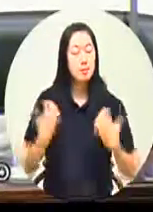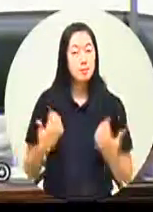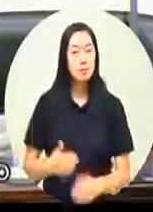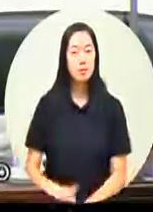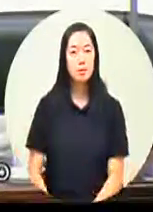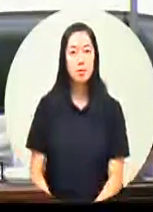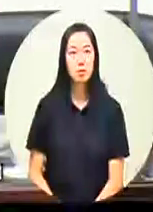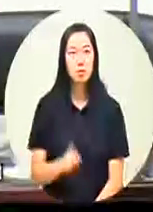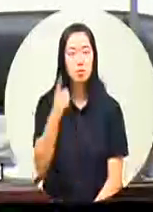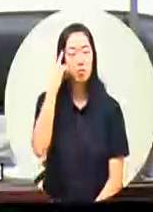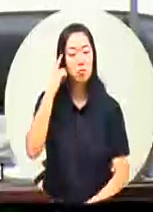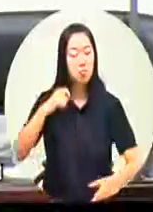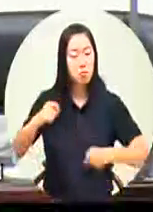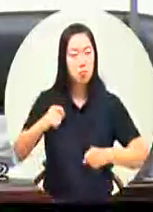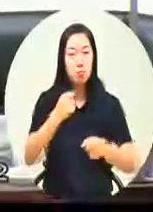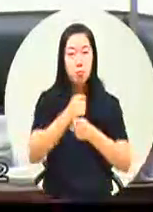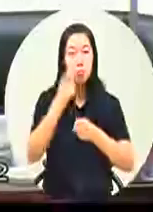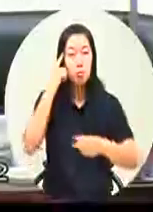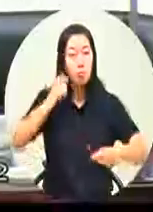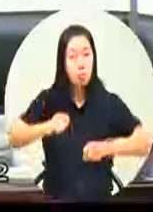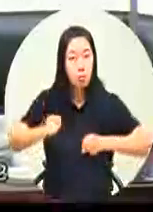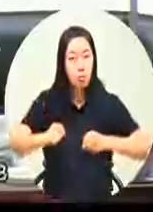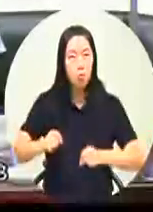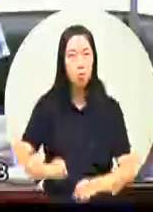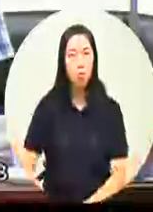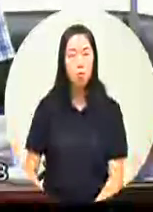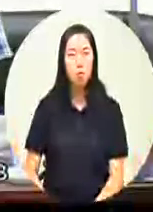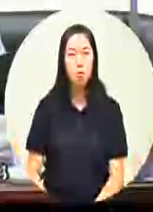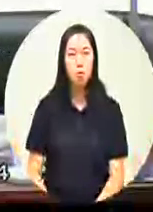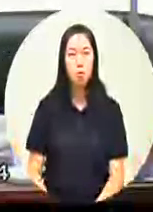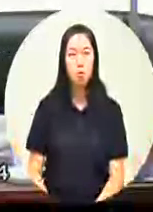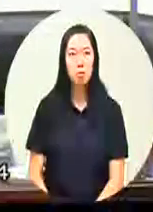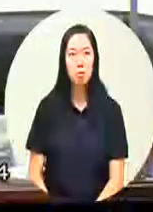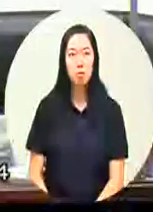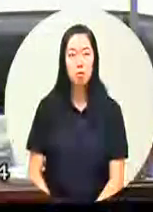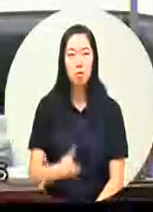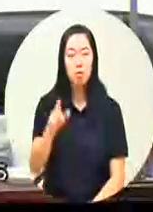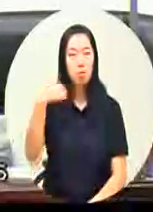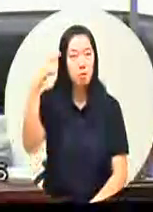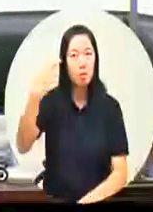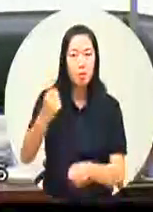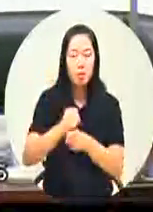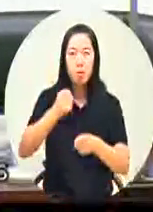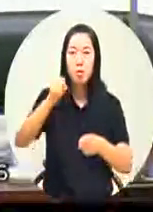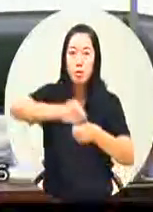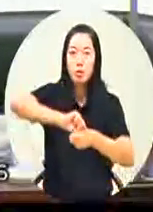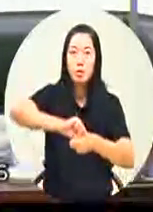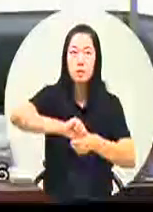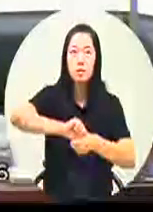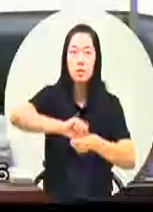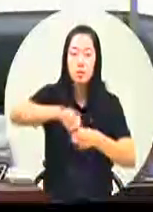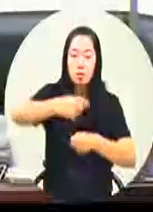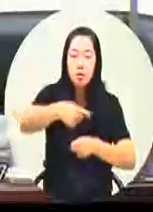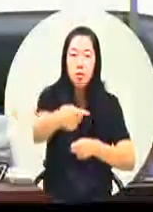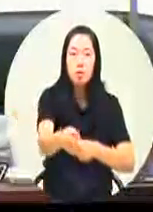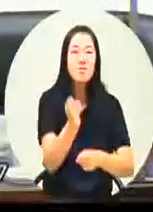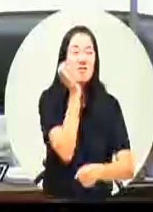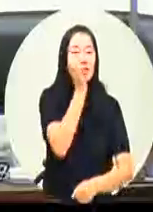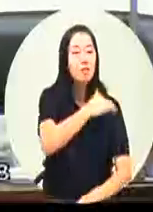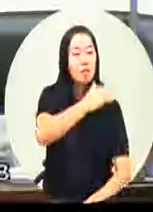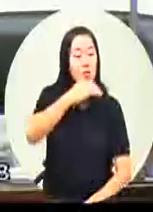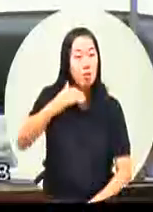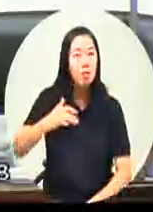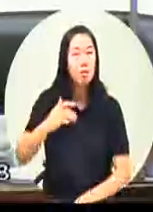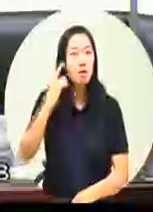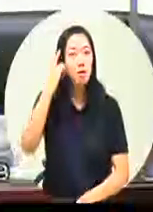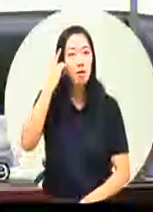你的计划工作计划，刚才被第八个延伸到我们鹿竹鹿科园区嘛，对不对？冈山第一计划